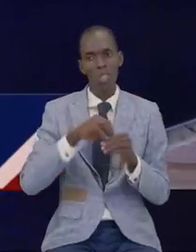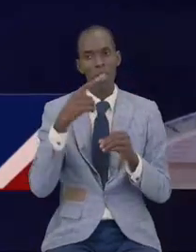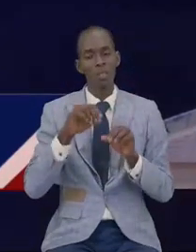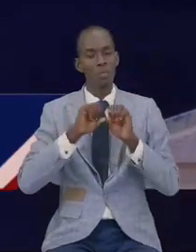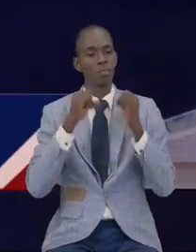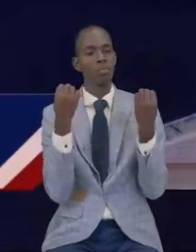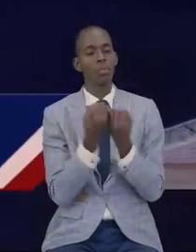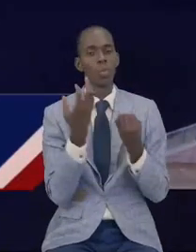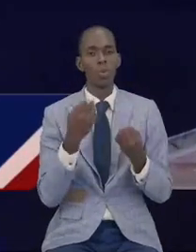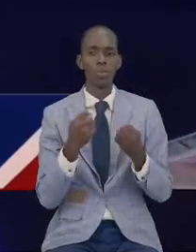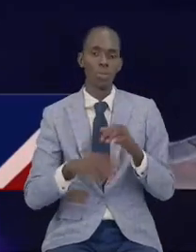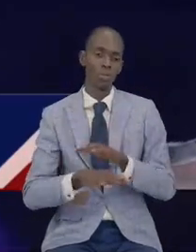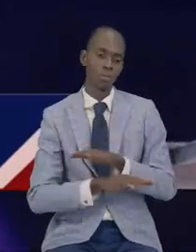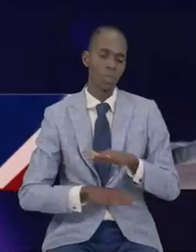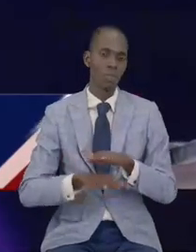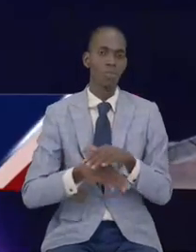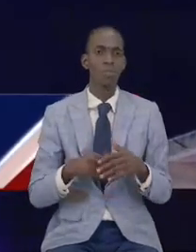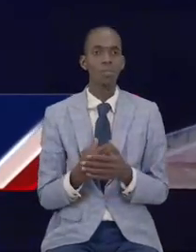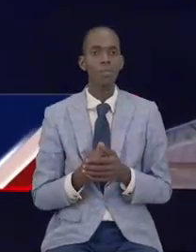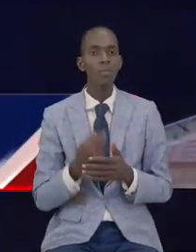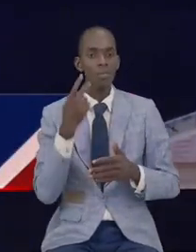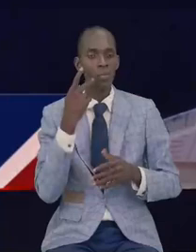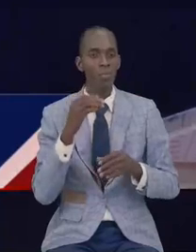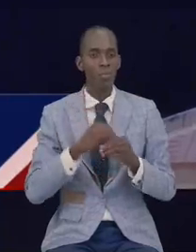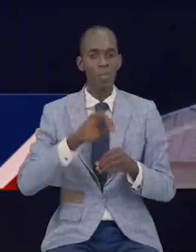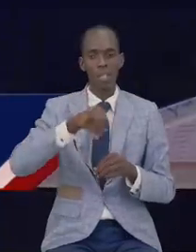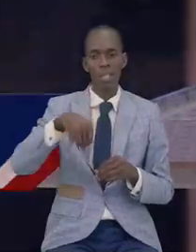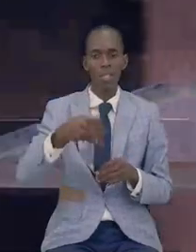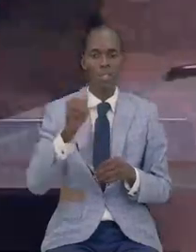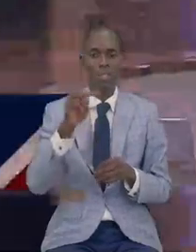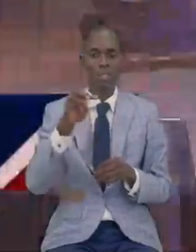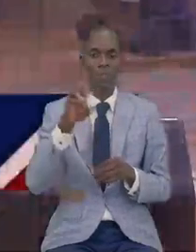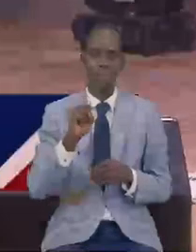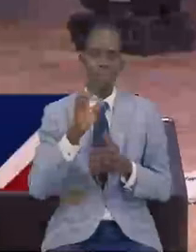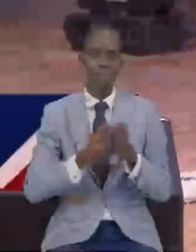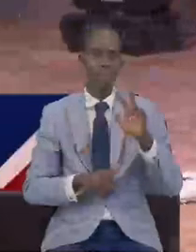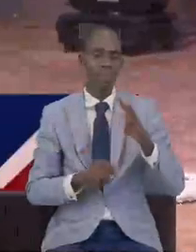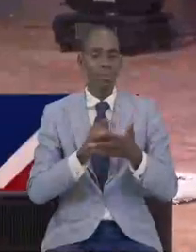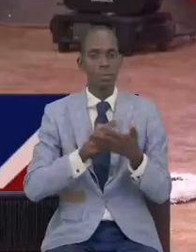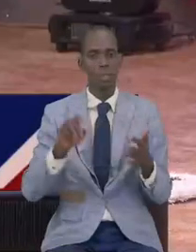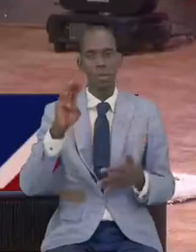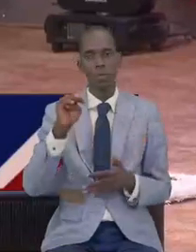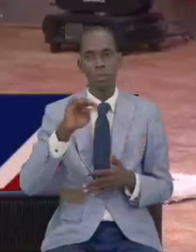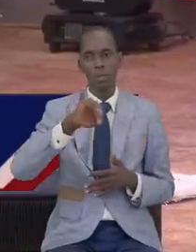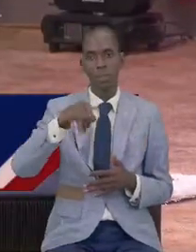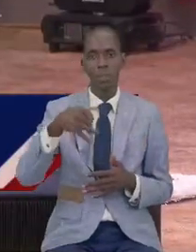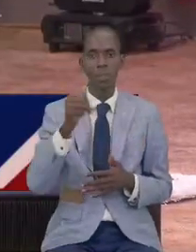La sagesse fautive dans la société des abaissés.